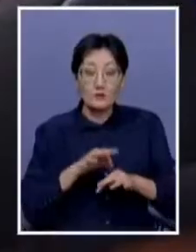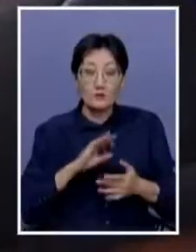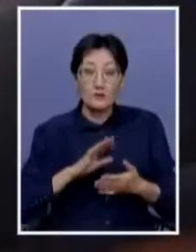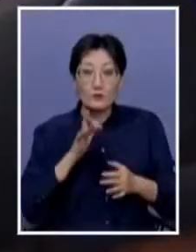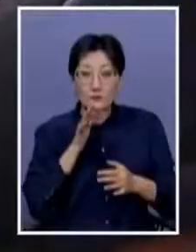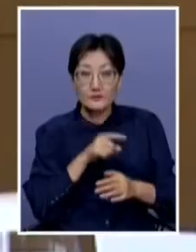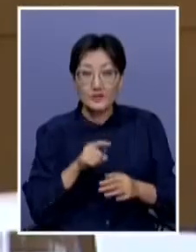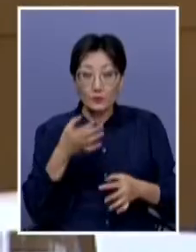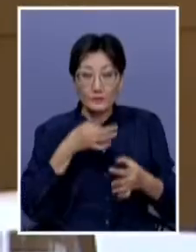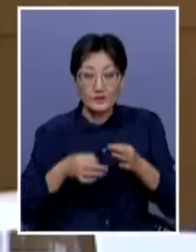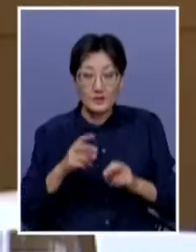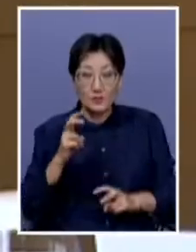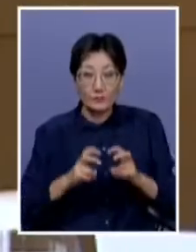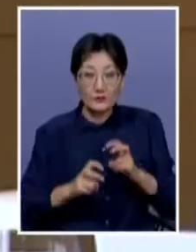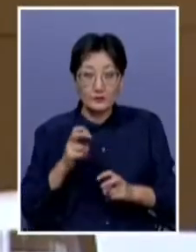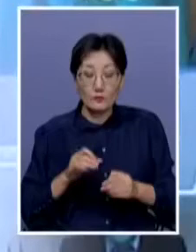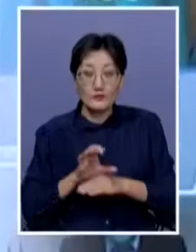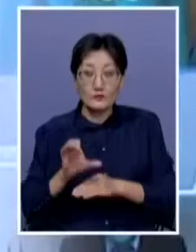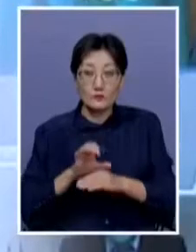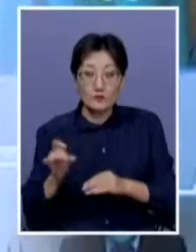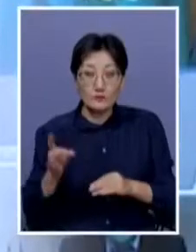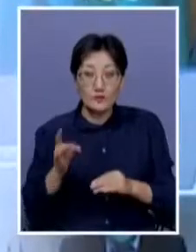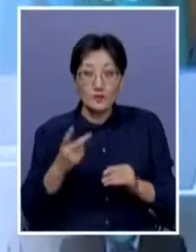кезінде фармацевтика кәсіпорындарының өндіріс көлемі